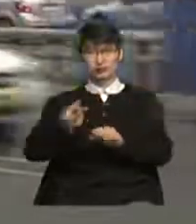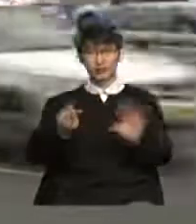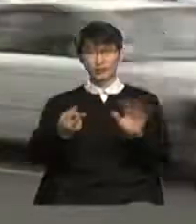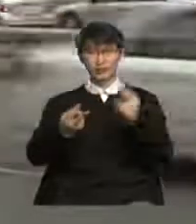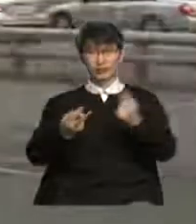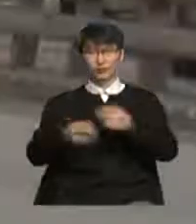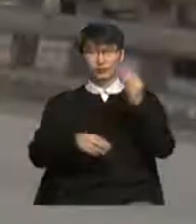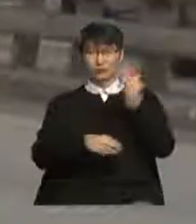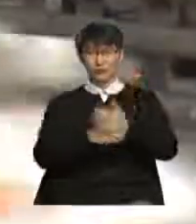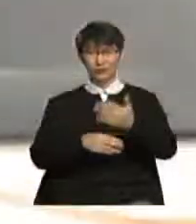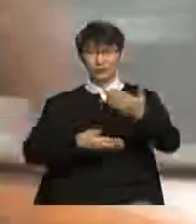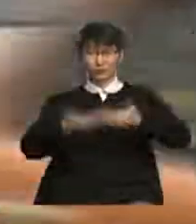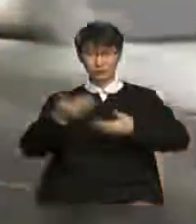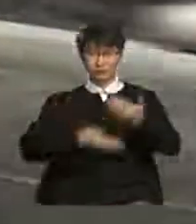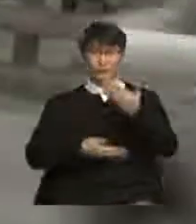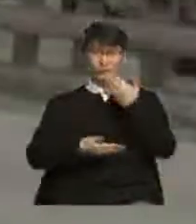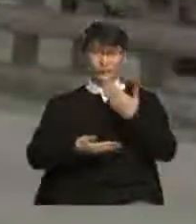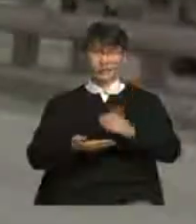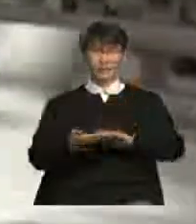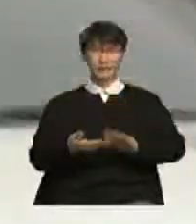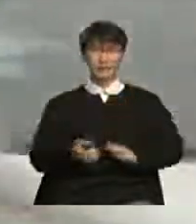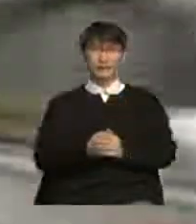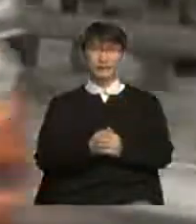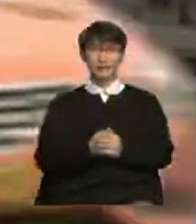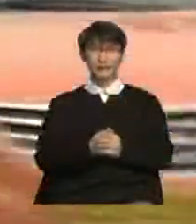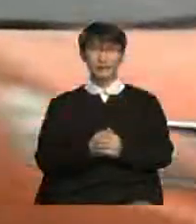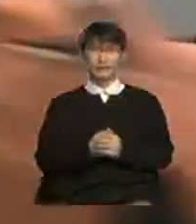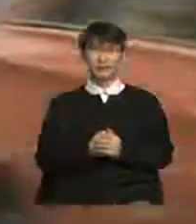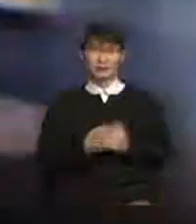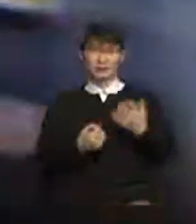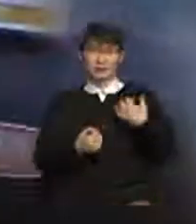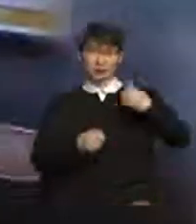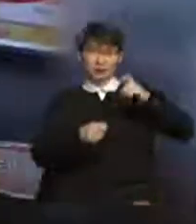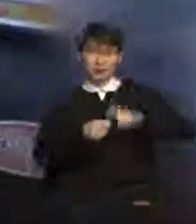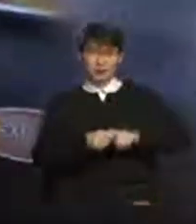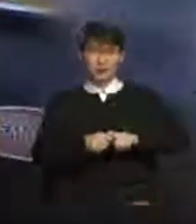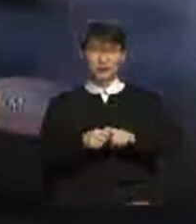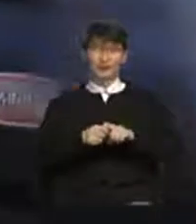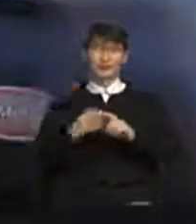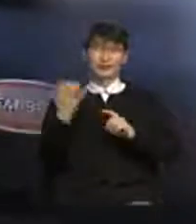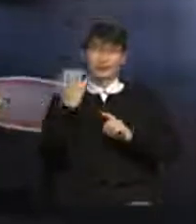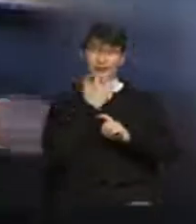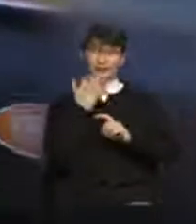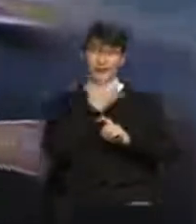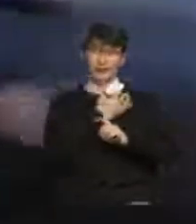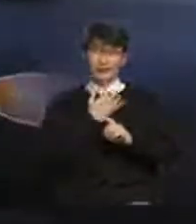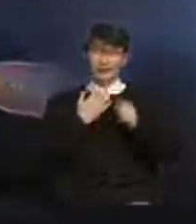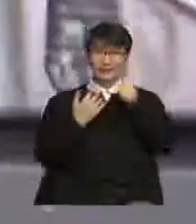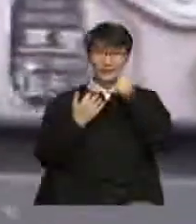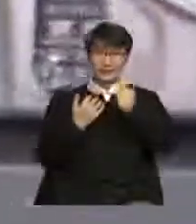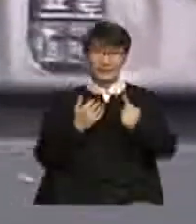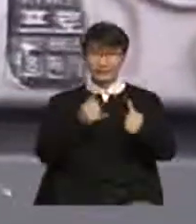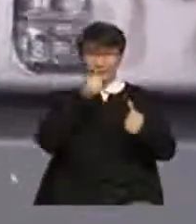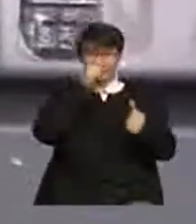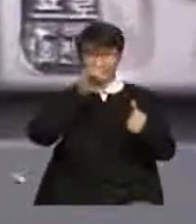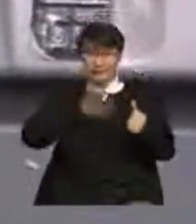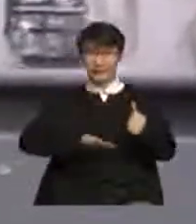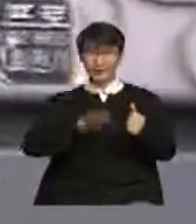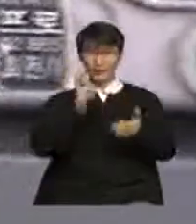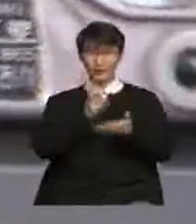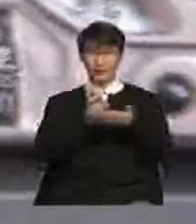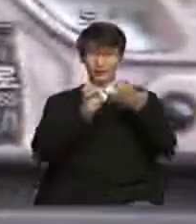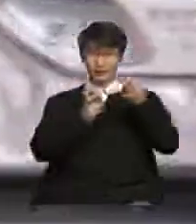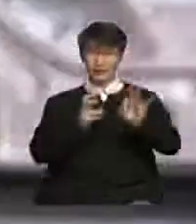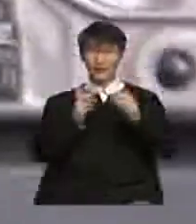양도 양수가 가능해질 전망입니다. 한편 의무적으로 꽃담 황토색이 적용되던 법인 택시는 올해부터